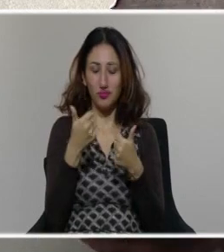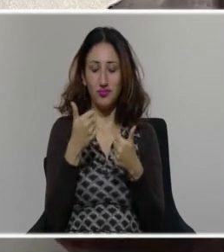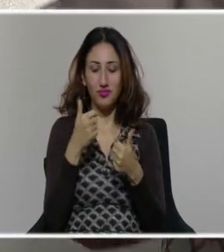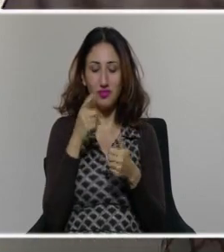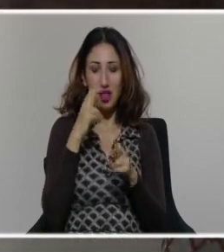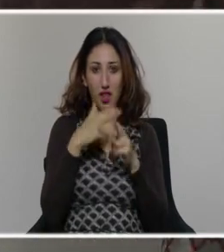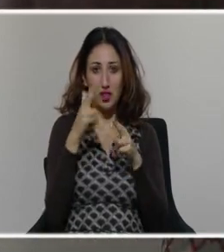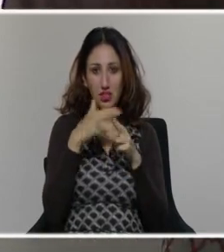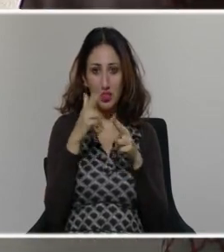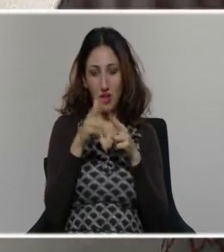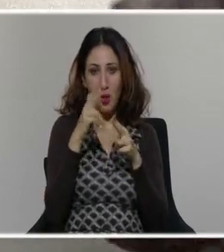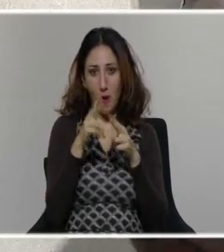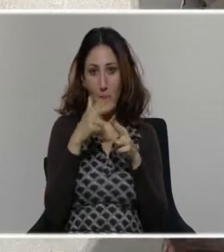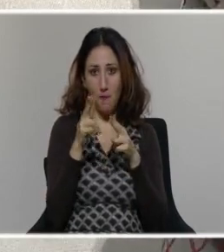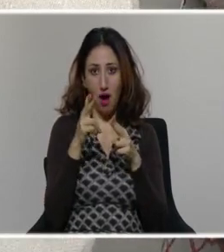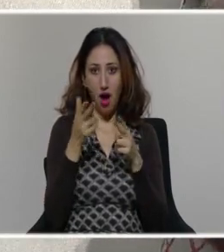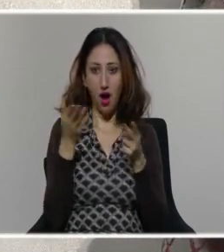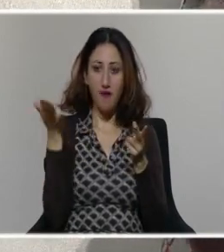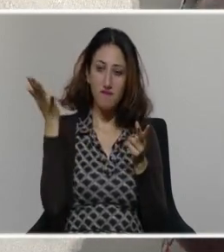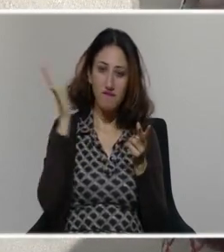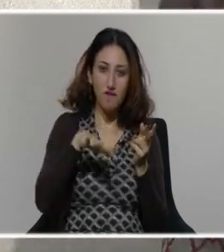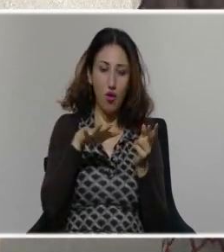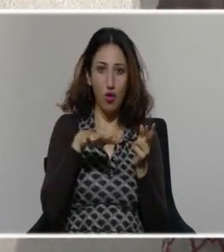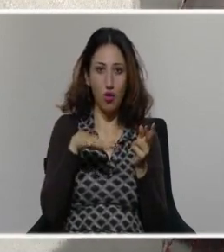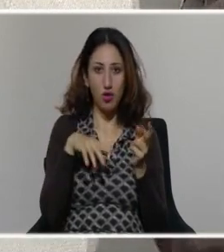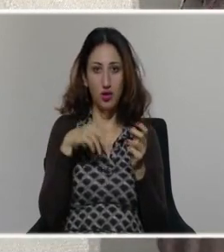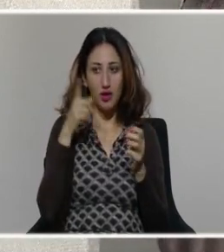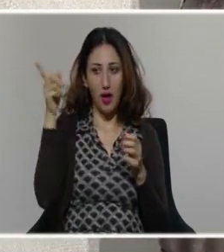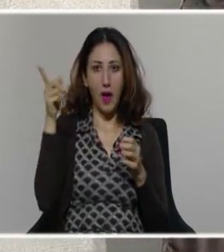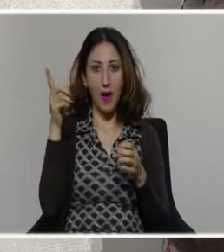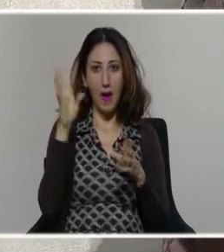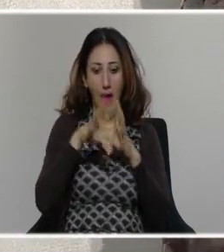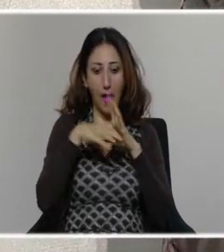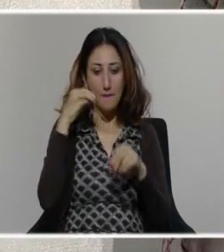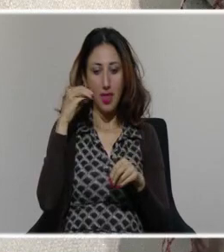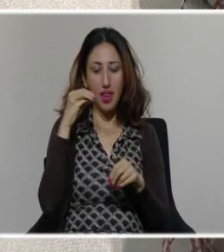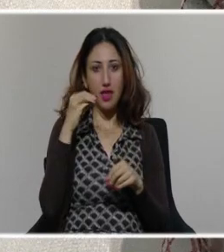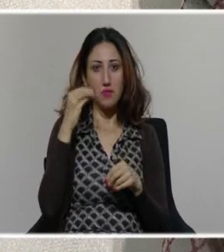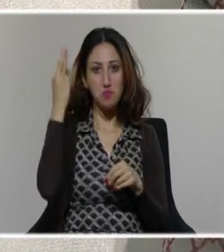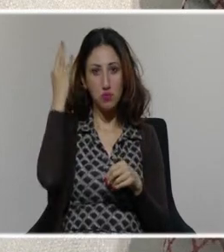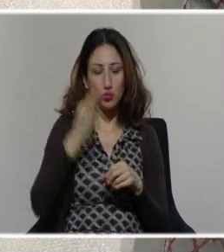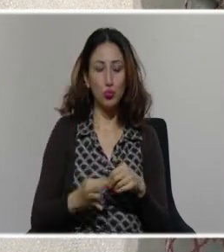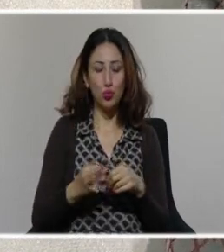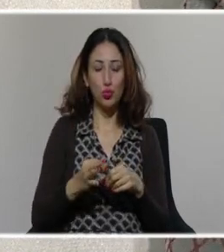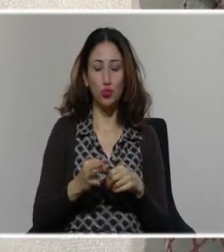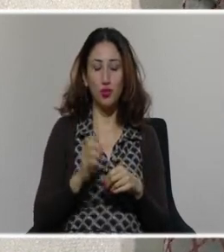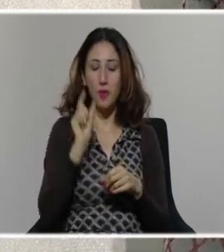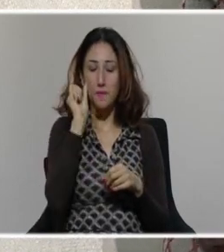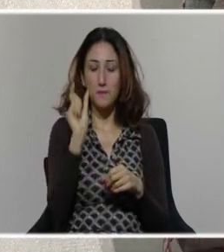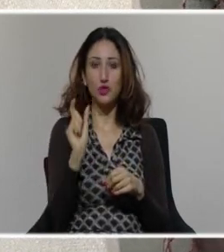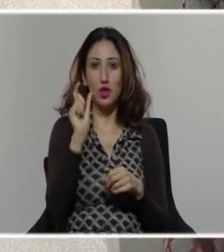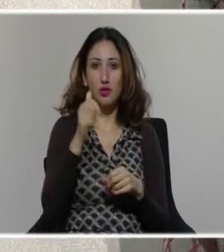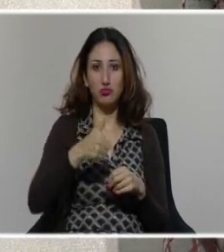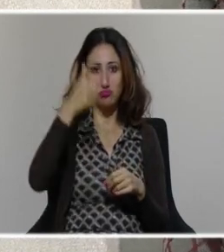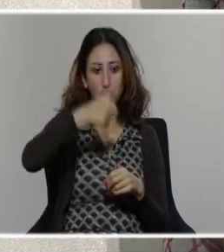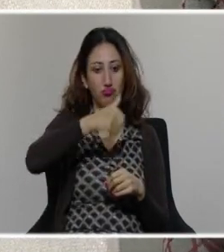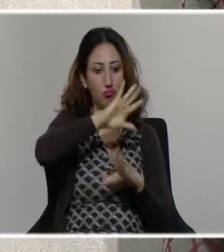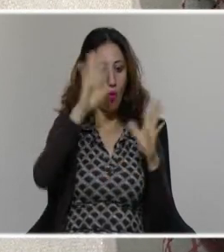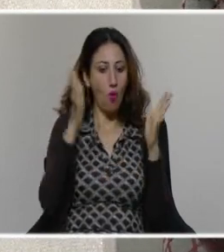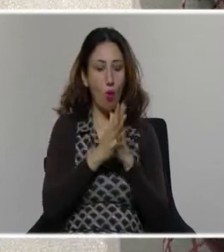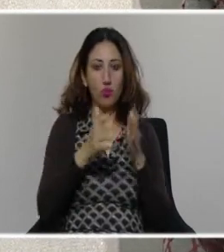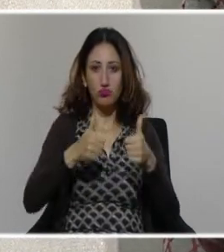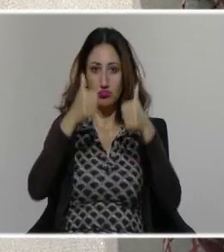الدراما في الجزء الثاني فوزية فراويلة بقول صالت وجالت، وعملت مشاهد كل مشهد أحسن من التاني،